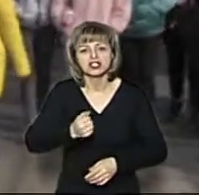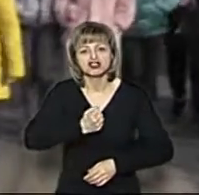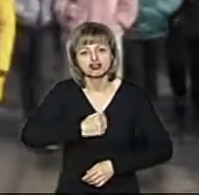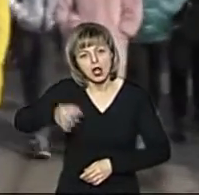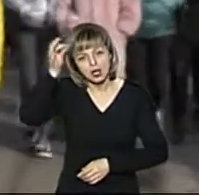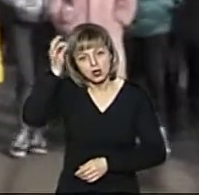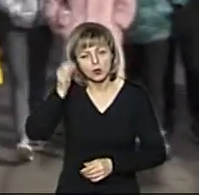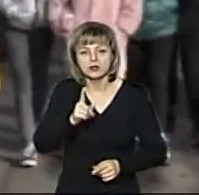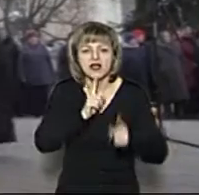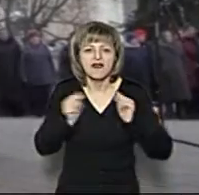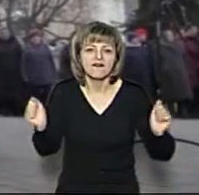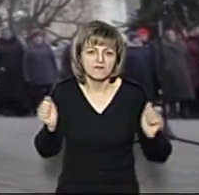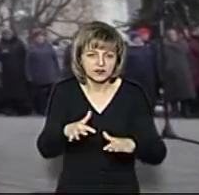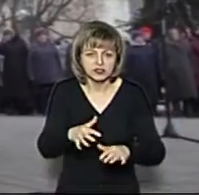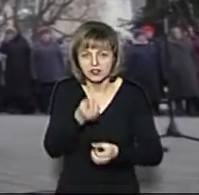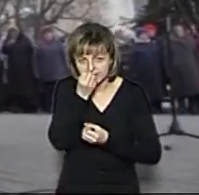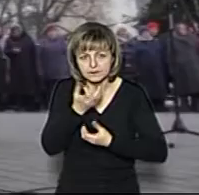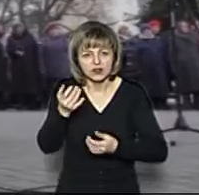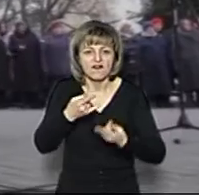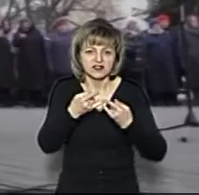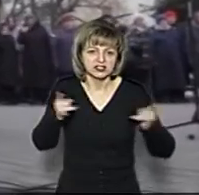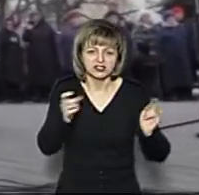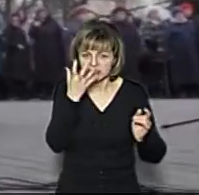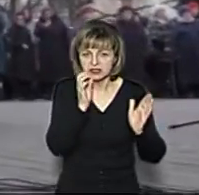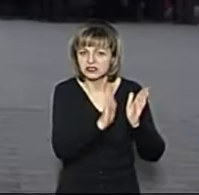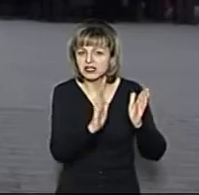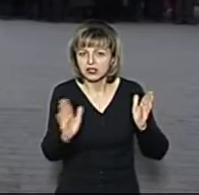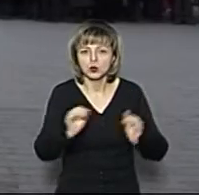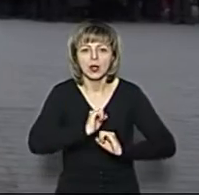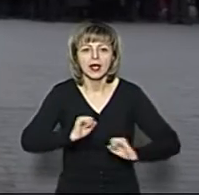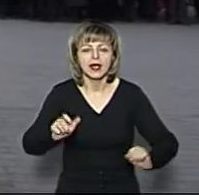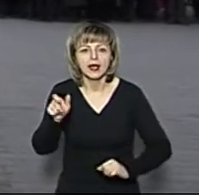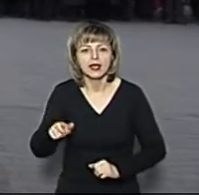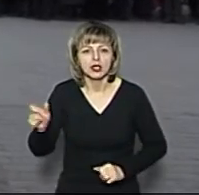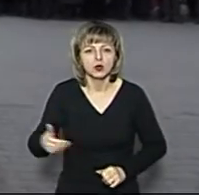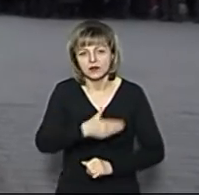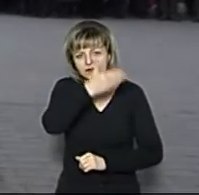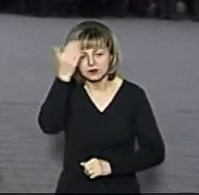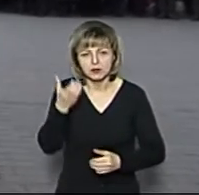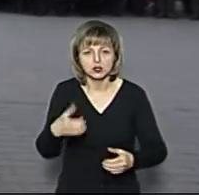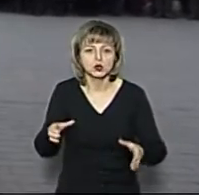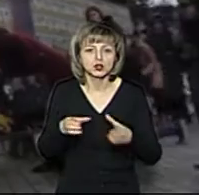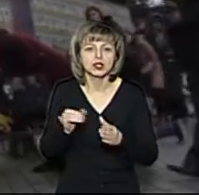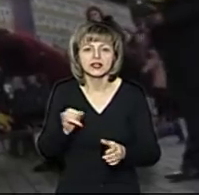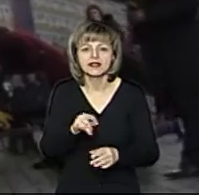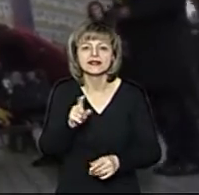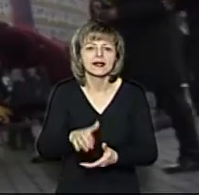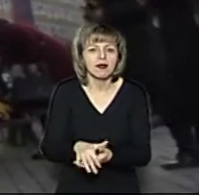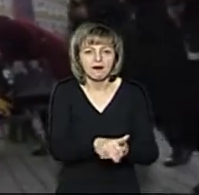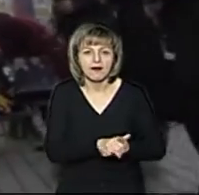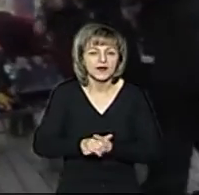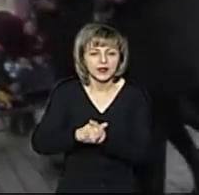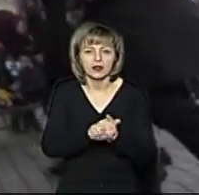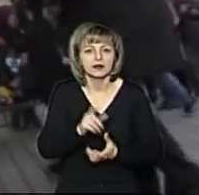віче. Присутні поклали квіти до пам'ятного фотостенду Героям Небесної Сотні і загиблим за єдність України. Павло Мельничук, новини